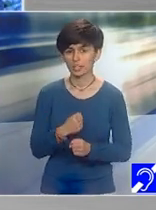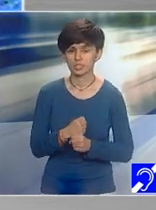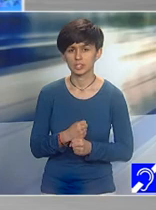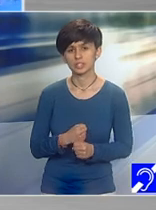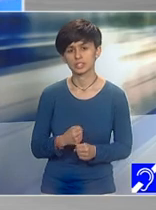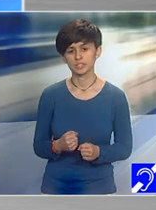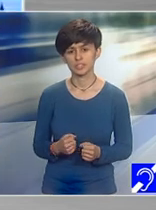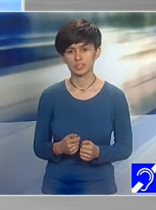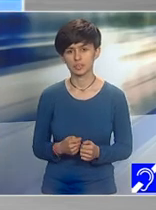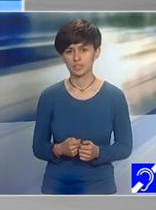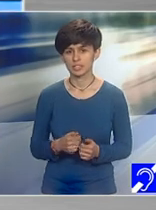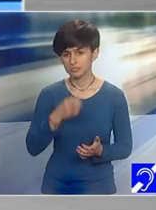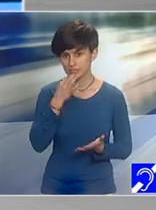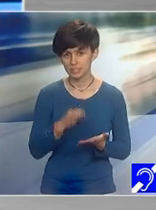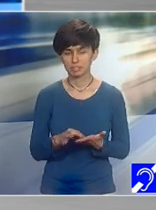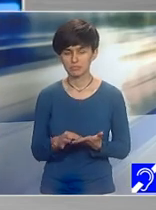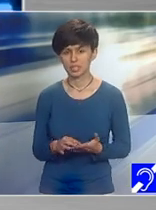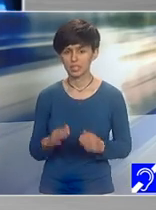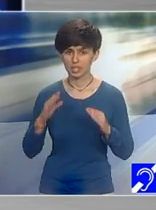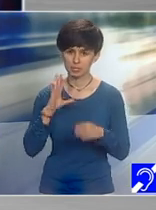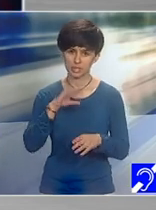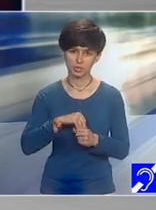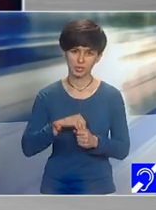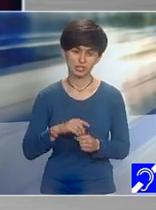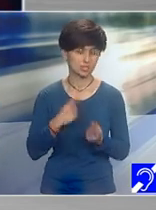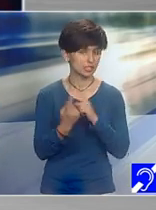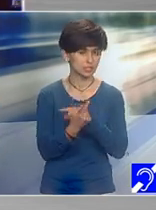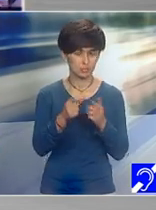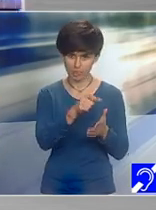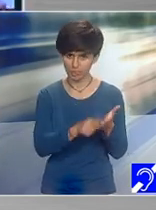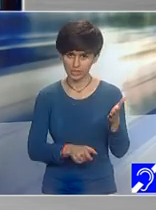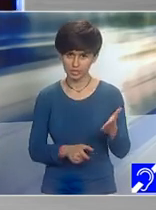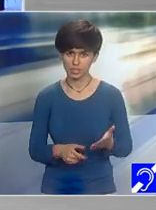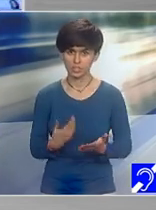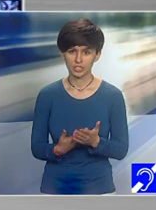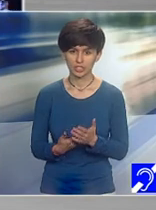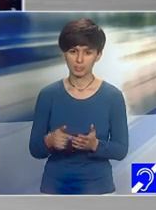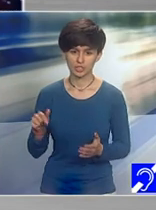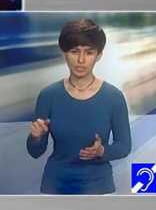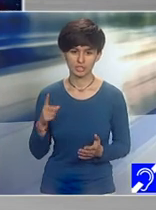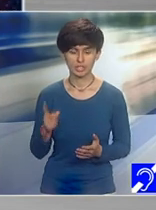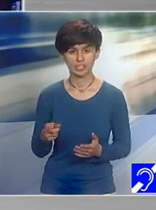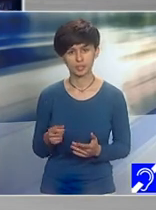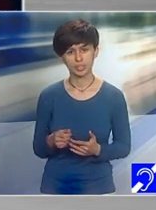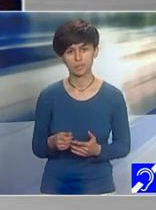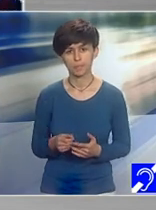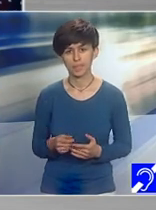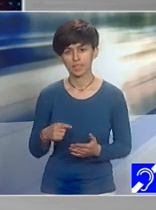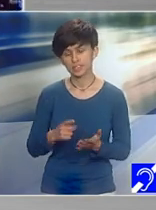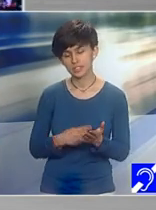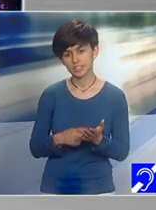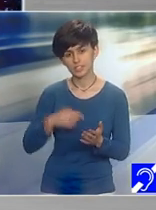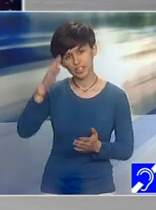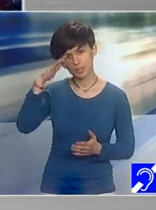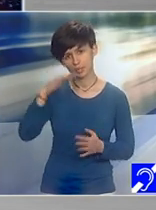care ne mutăm sau în moment, trebuie să ne schimbăm buletinul. Pentru asta trebuie să ne luăm o zi liberă de la birou în era informatică și locuind în